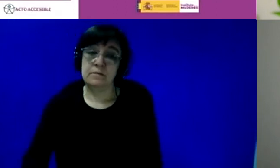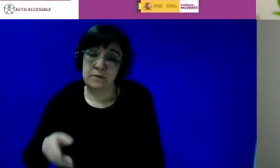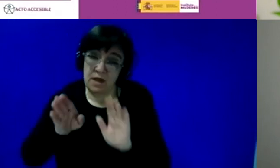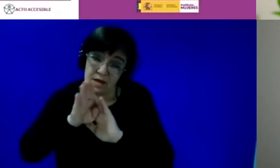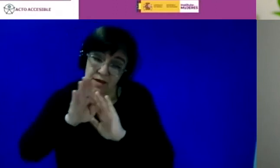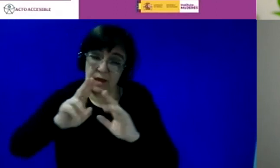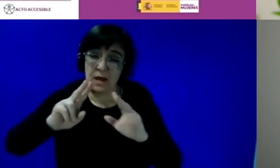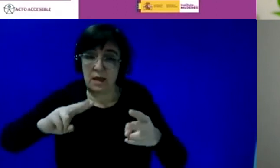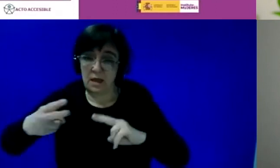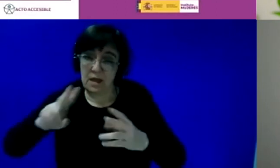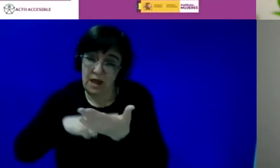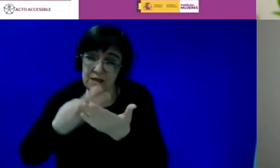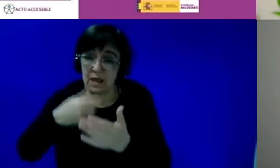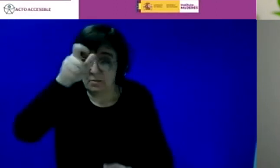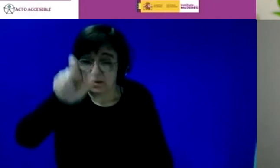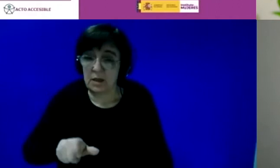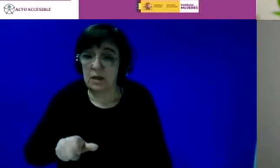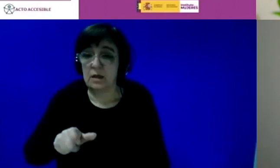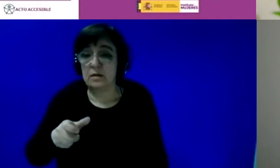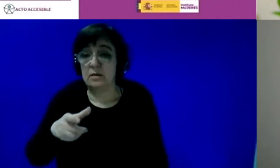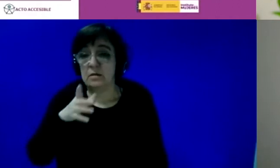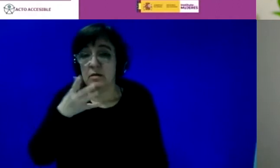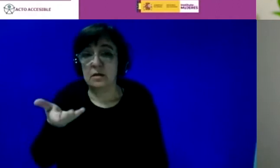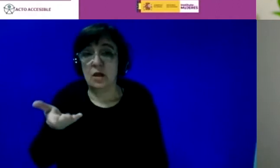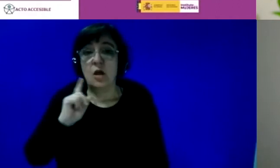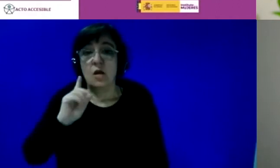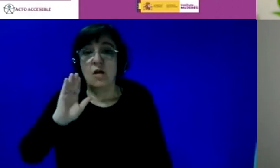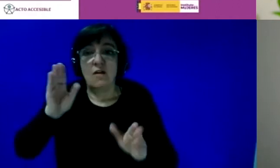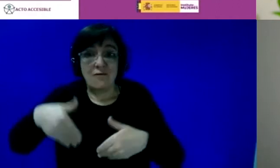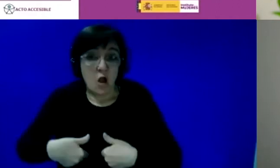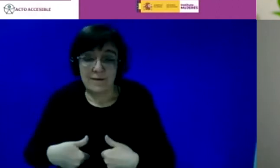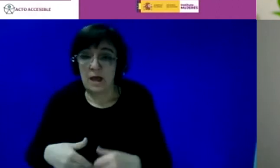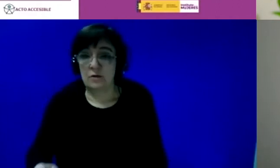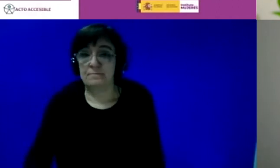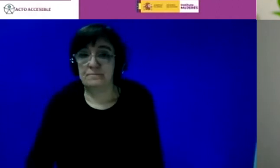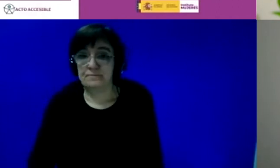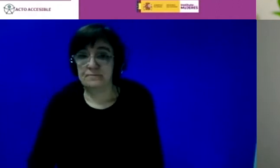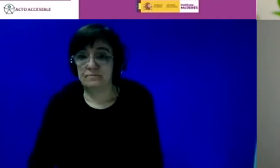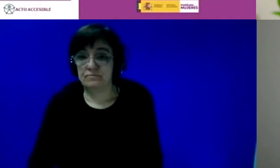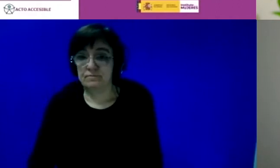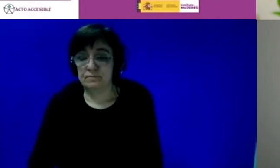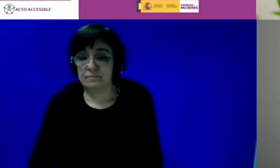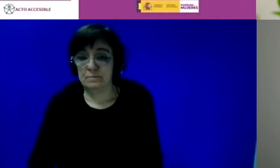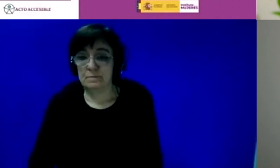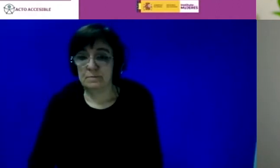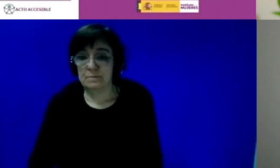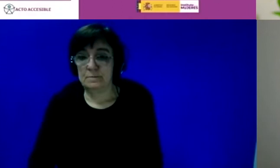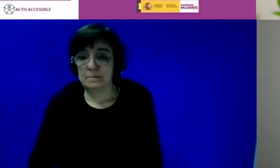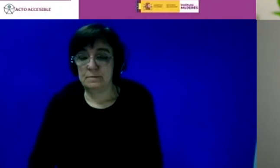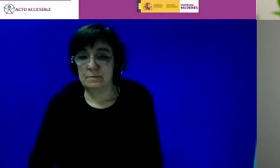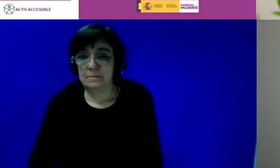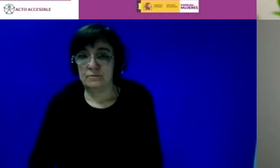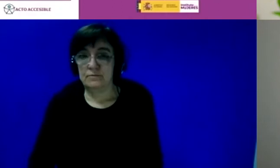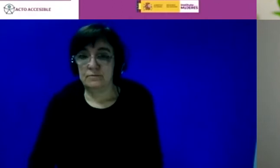що сьогодні жінки, дівчата з інвалідністю, матері, які виховують дітей з інвалідністю, допомагають своїй